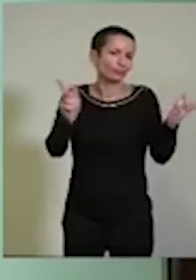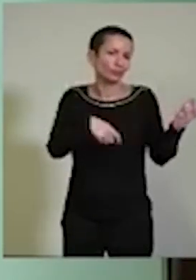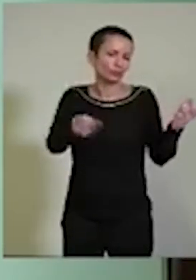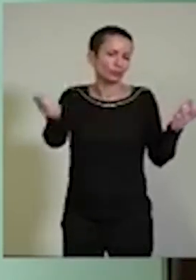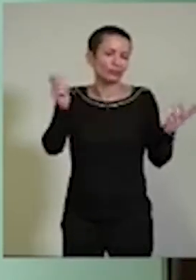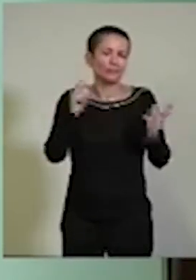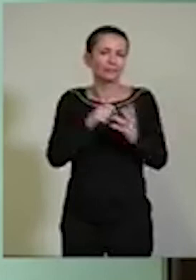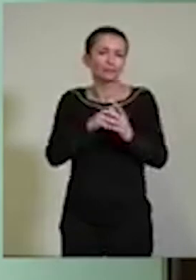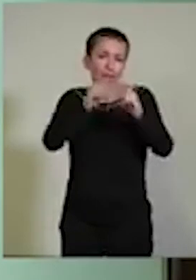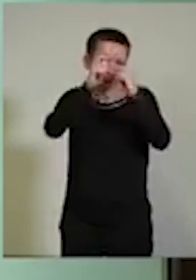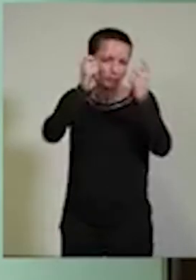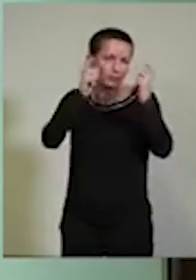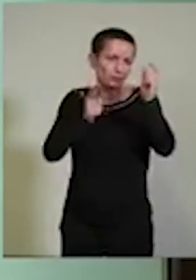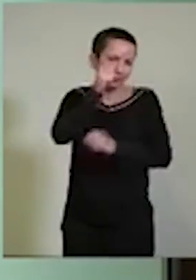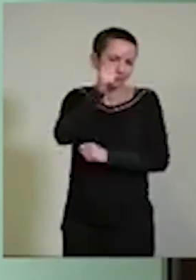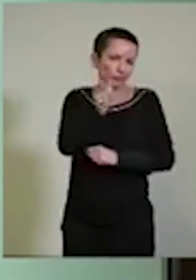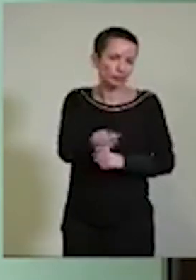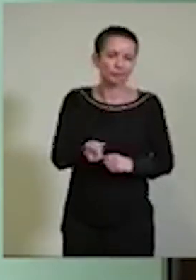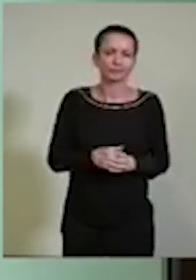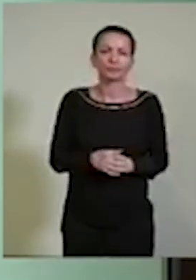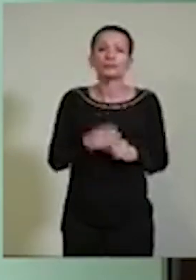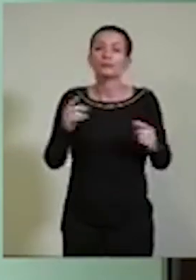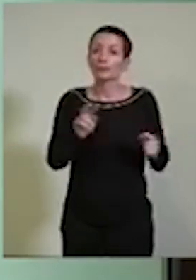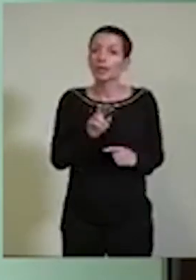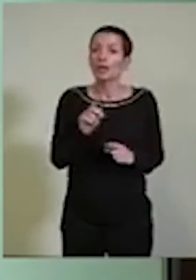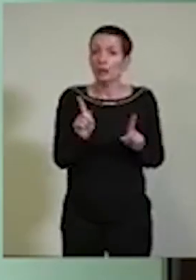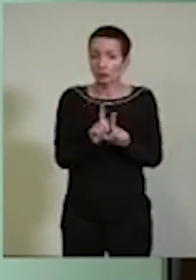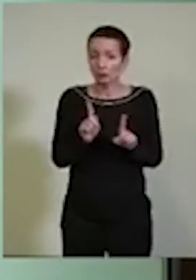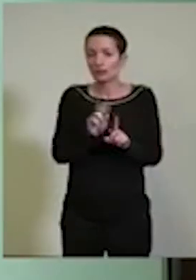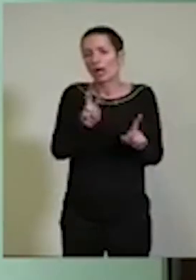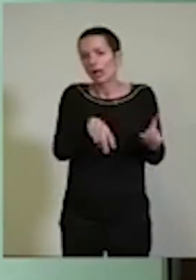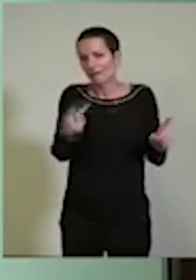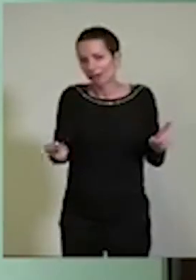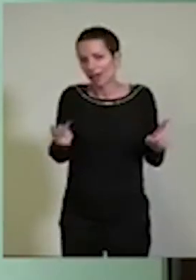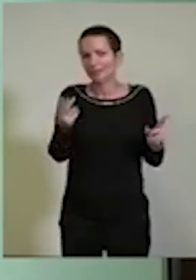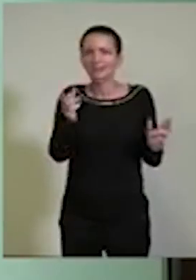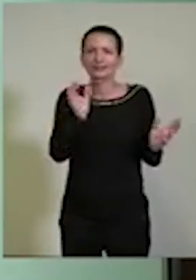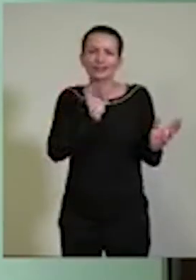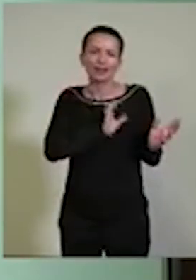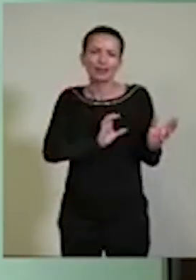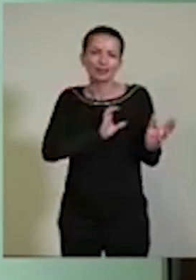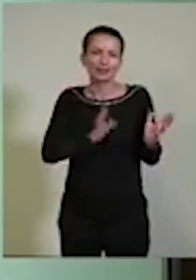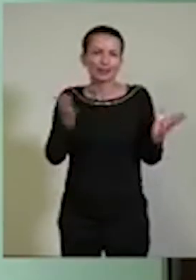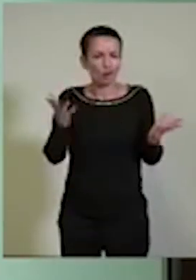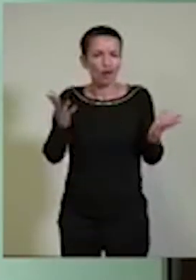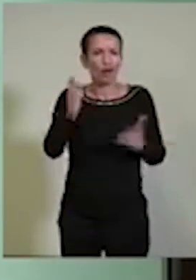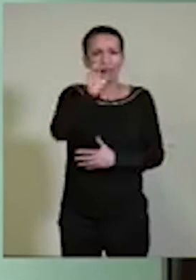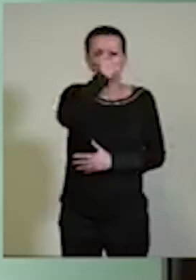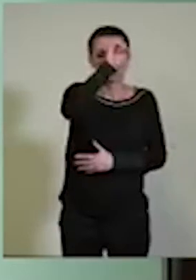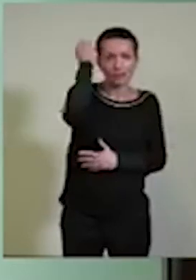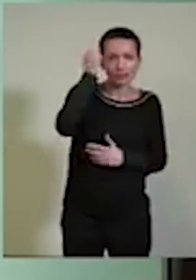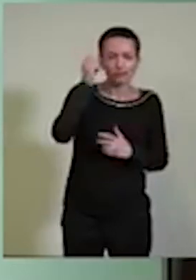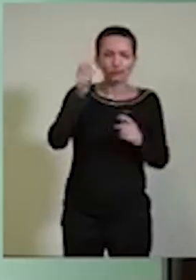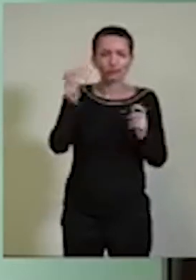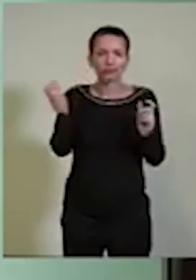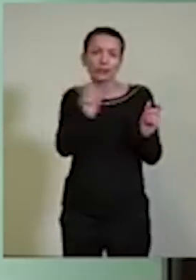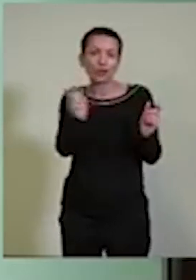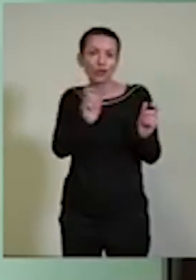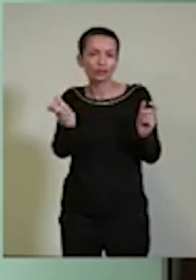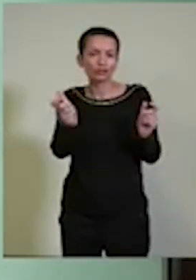de titulaires, bien entendu. Et inversement, faciliter l'accès à des stages ou à de l'alternance et